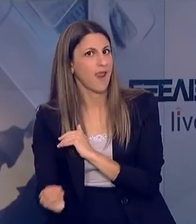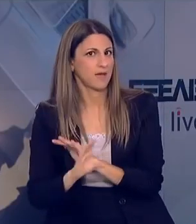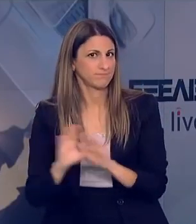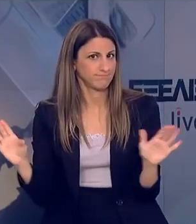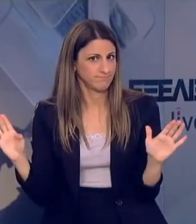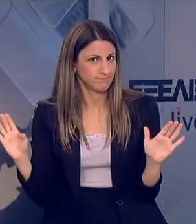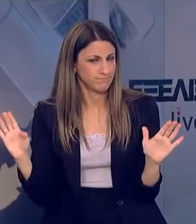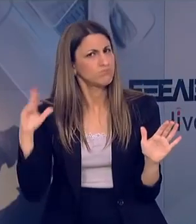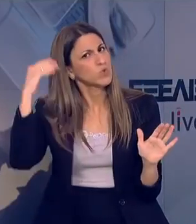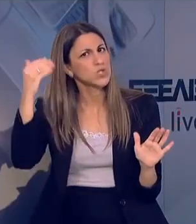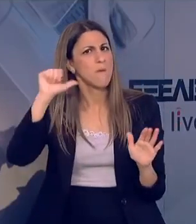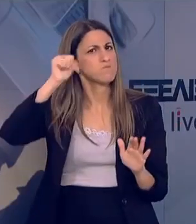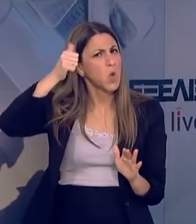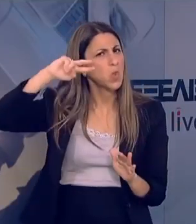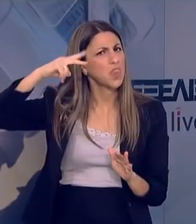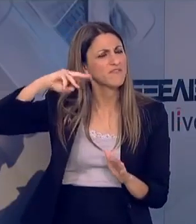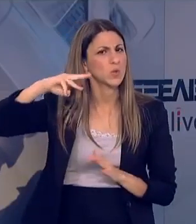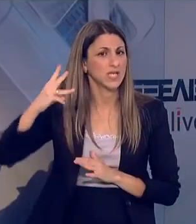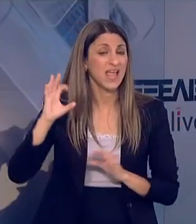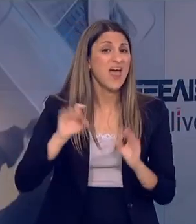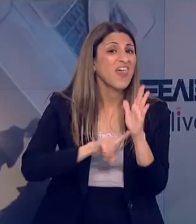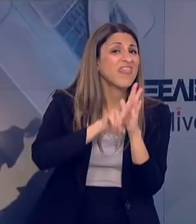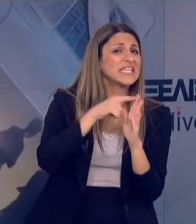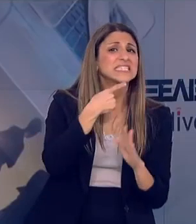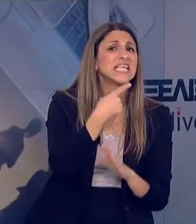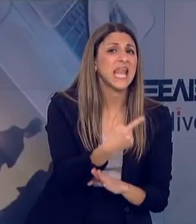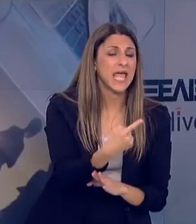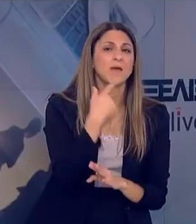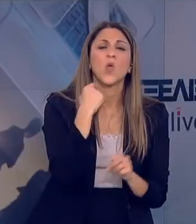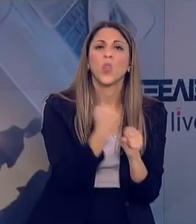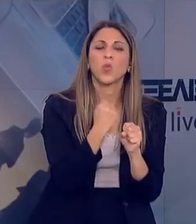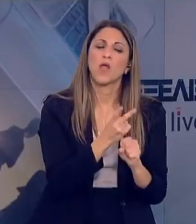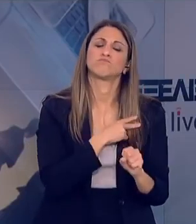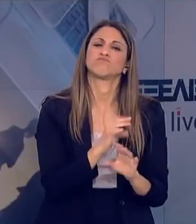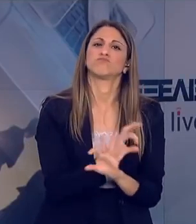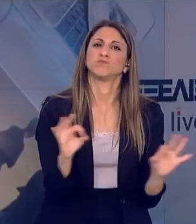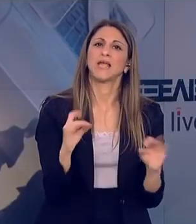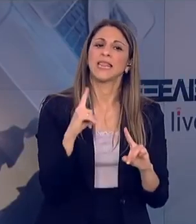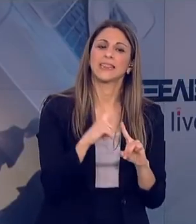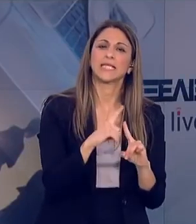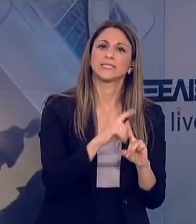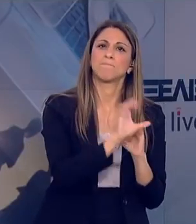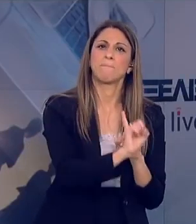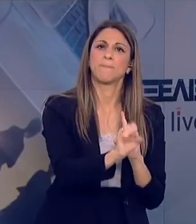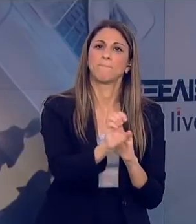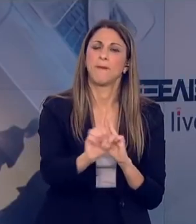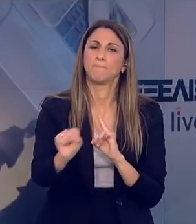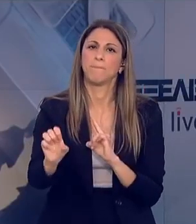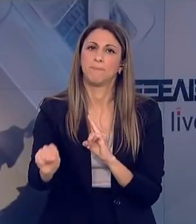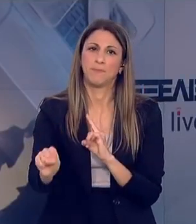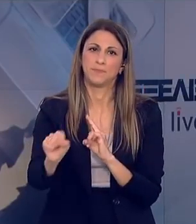θέσεις. Επαναλαμβάνω, ο δείκτης αυτός δείχνει ότι κάνουμε πολύ καλά τη δουλειά μας σε ό,τι αφορά την ιχνηλασιμότητα των